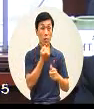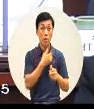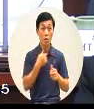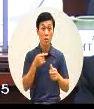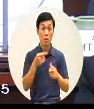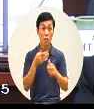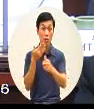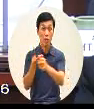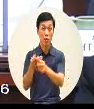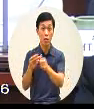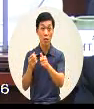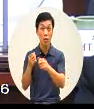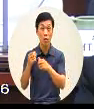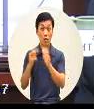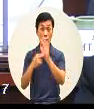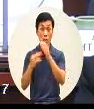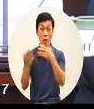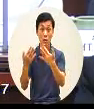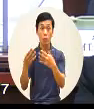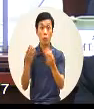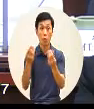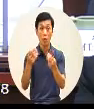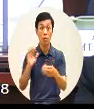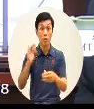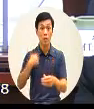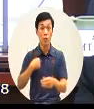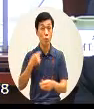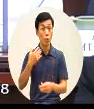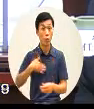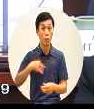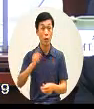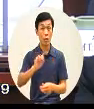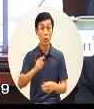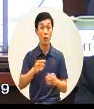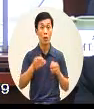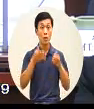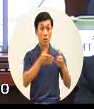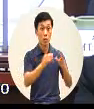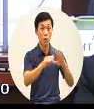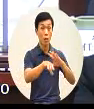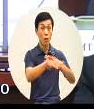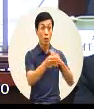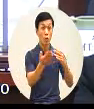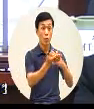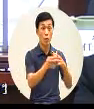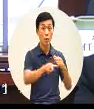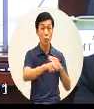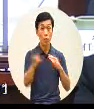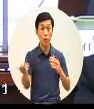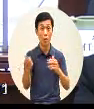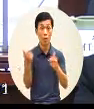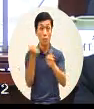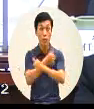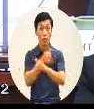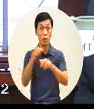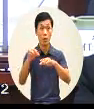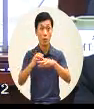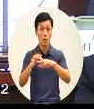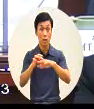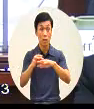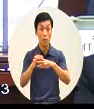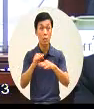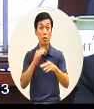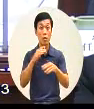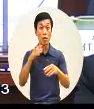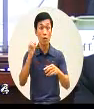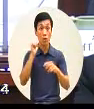明得很清楚。但是在我的理解当中，第一个就是容积移转的代金的方向，确实是高雄是第一个来适